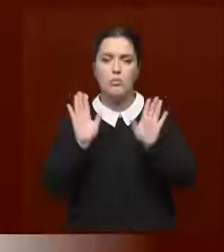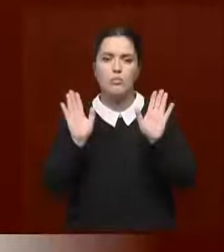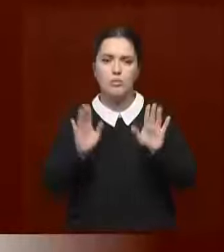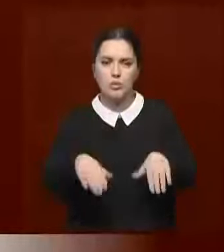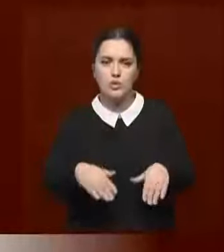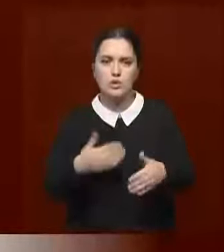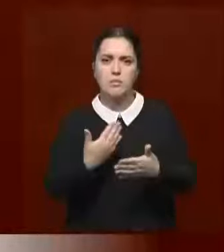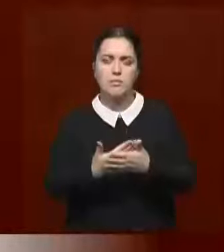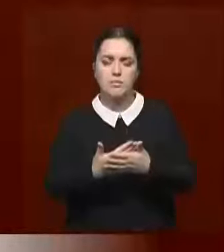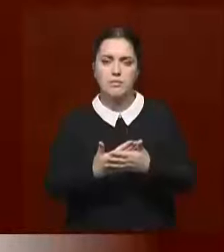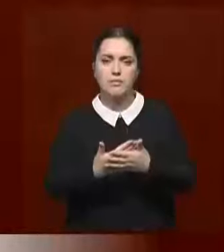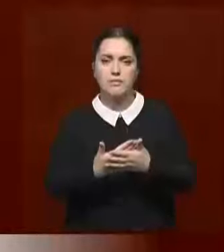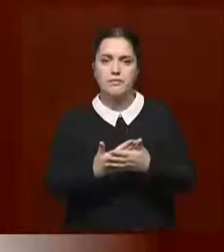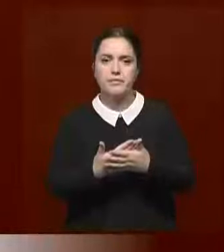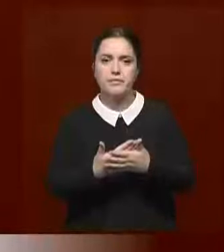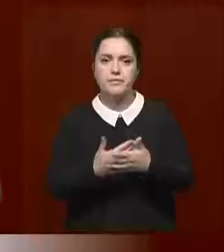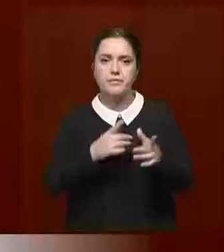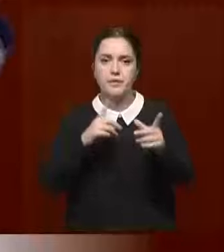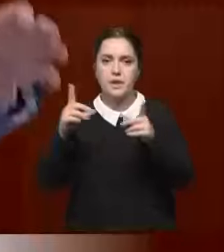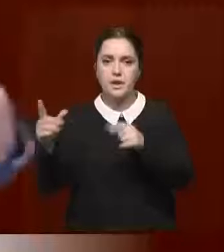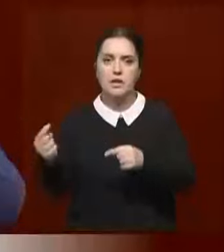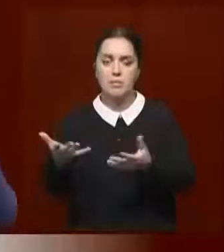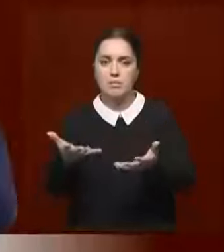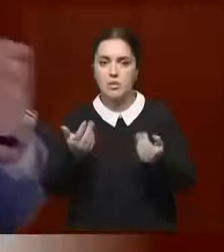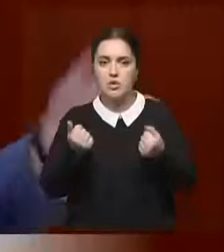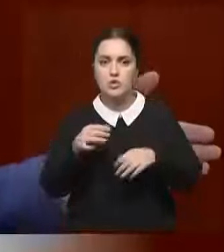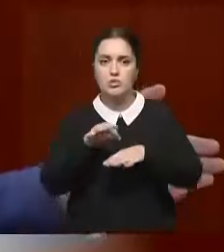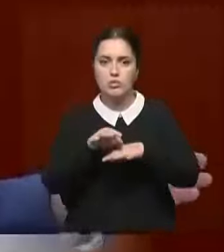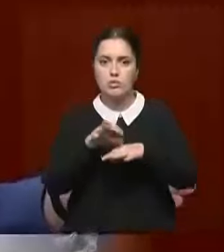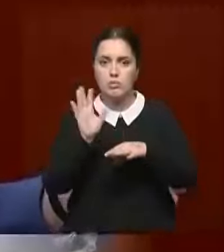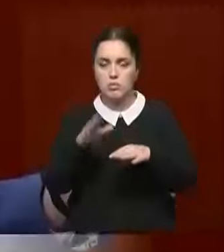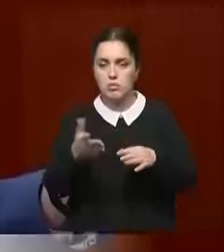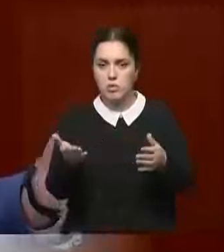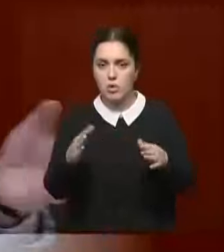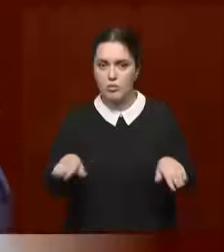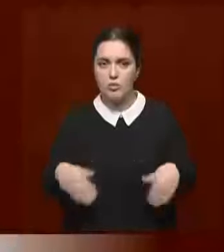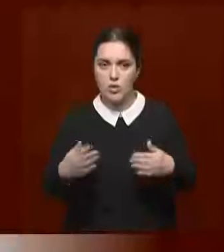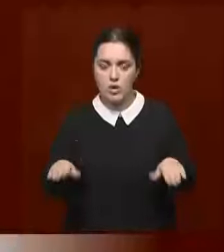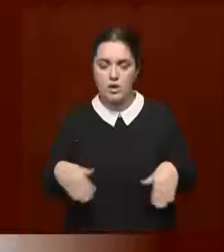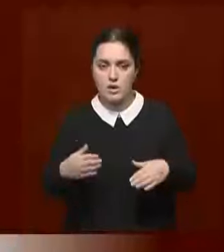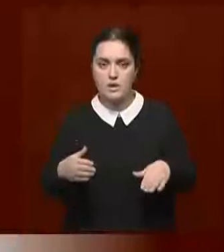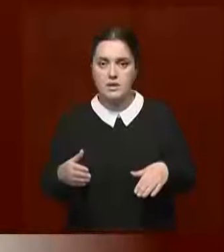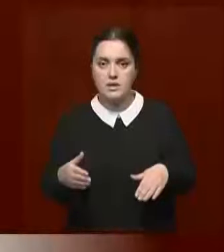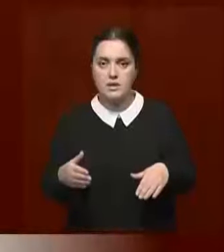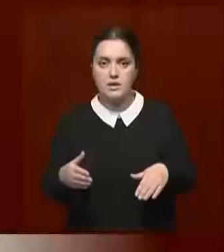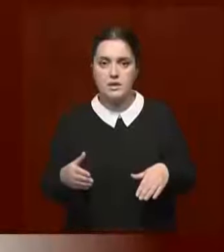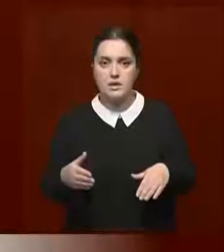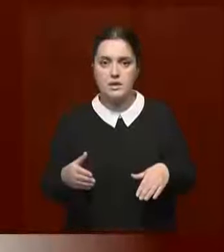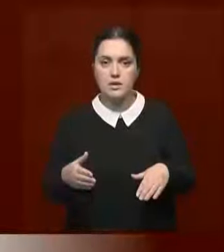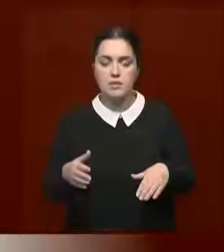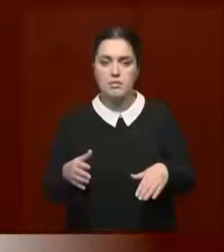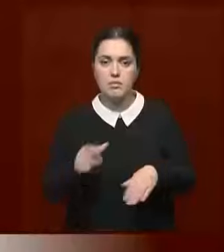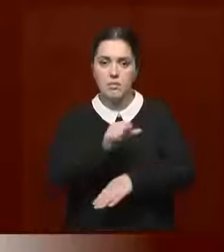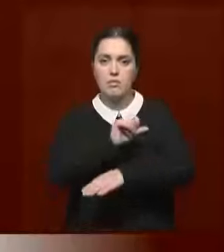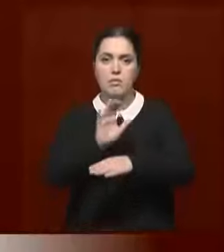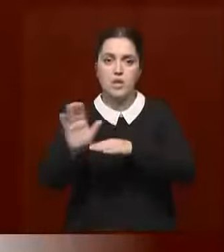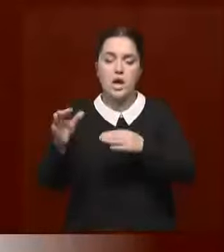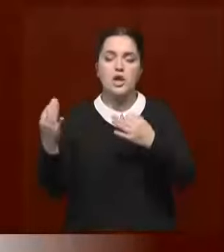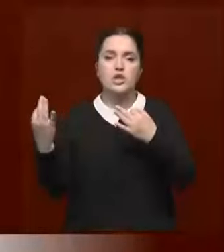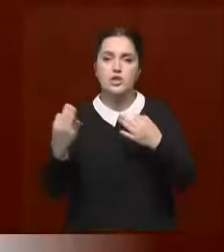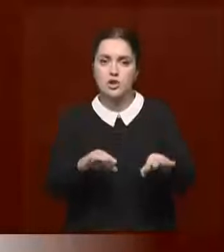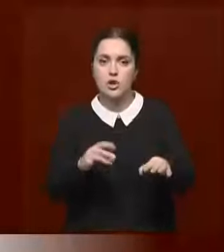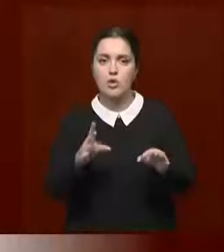быть полосы. Ну помните же, едешь и там приму шкуру. Потом раз это куда-то все делось. Потом мы этот вывоз как бы разрешили,